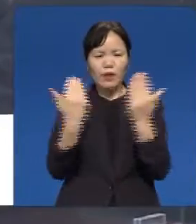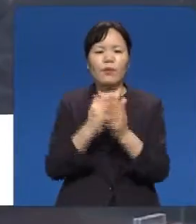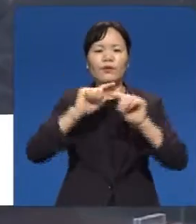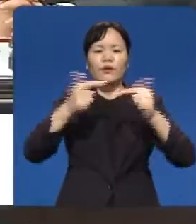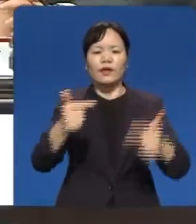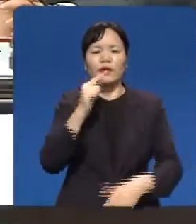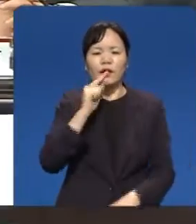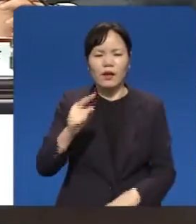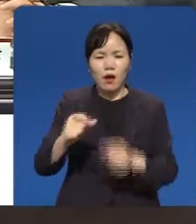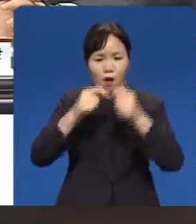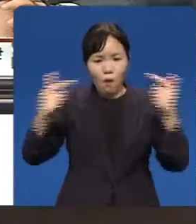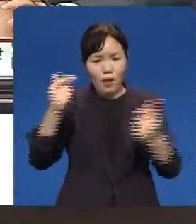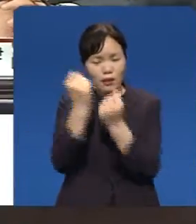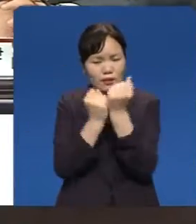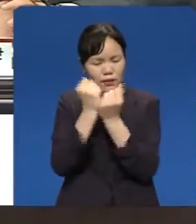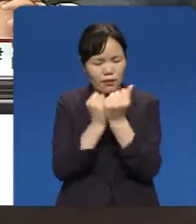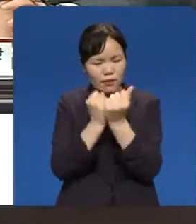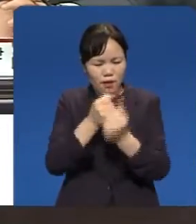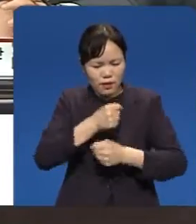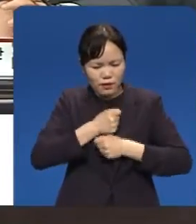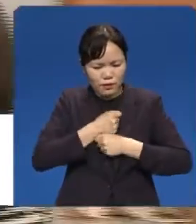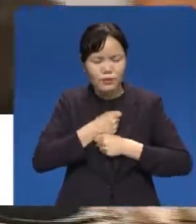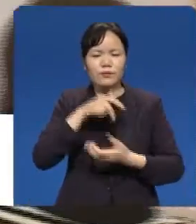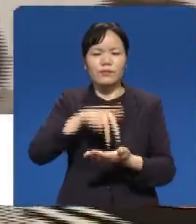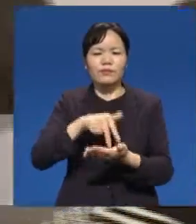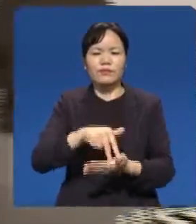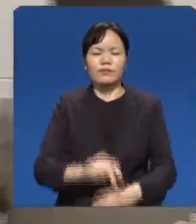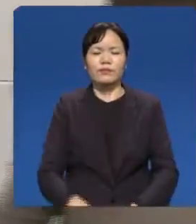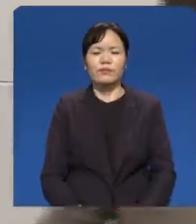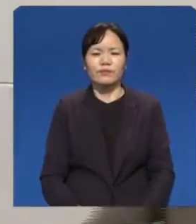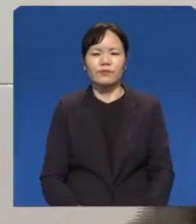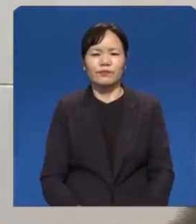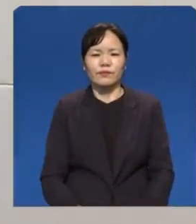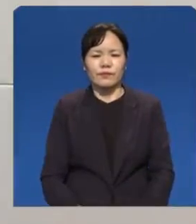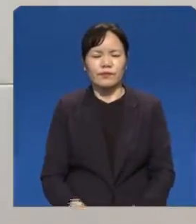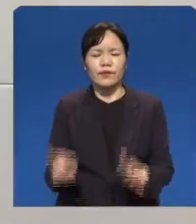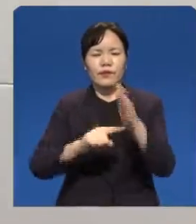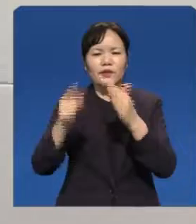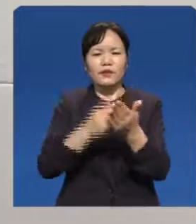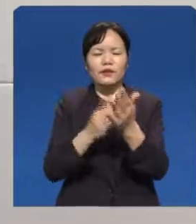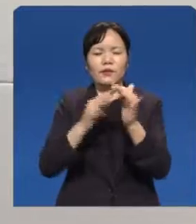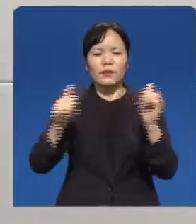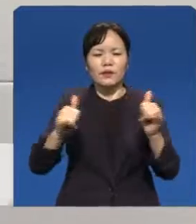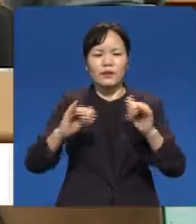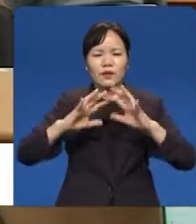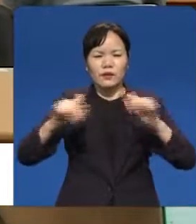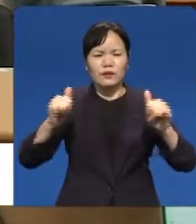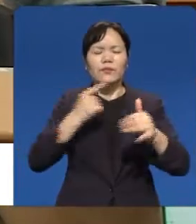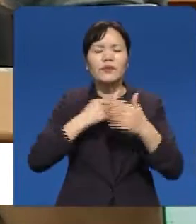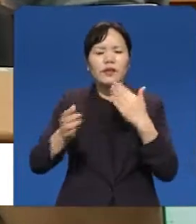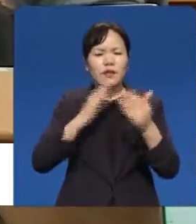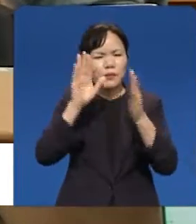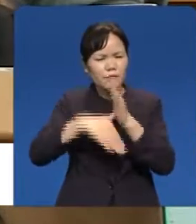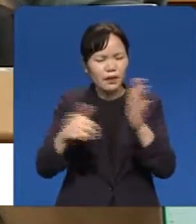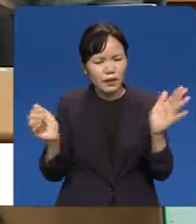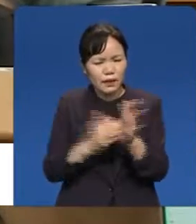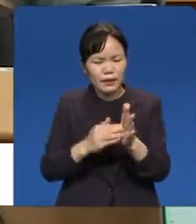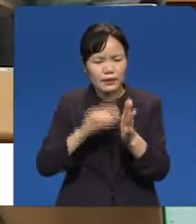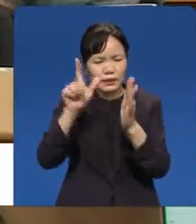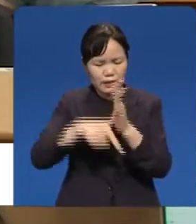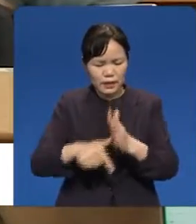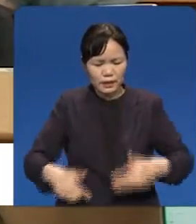아니라며 확대 해석을 경계했습니다. 신용현 수석 대변인은 국민 체감까지 시간이